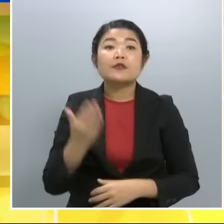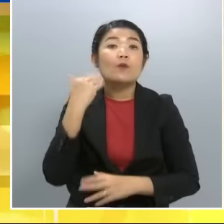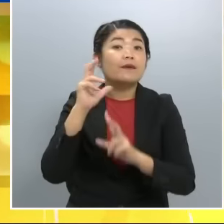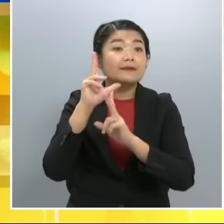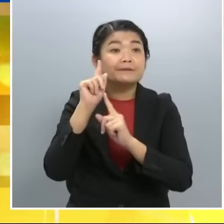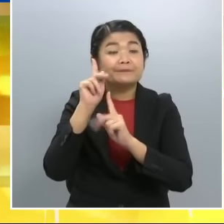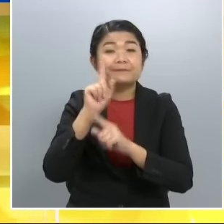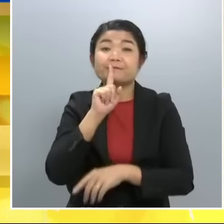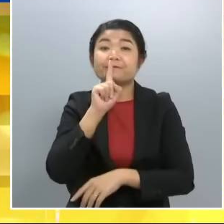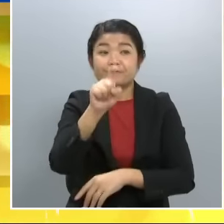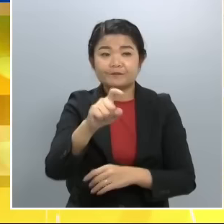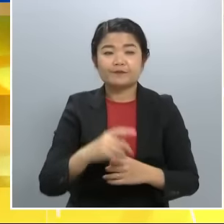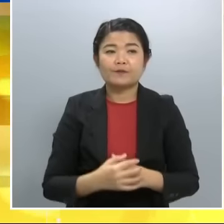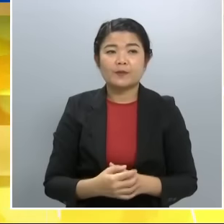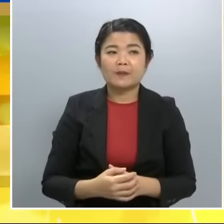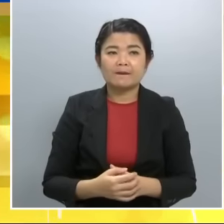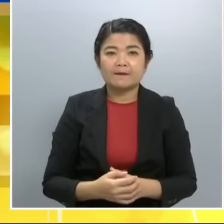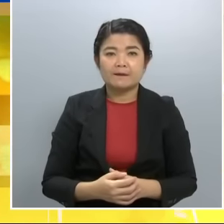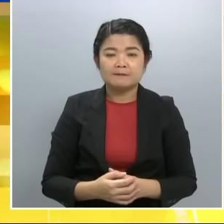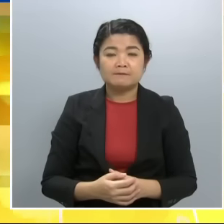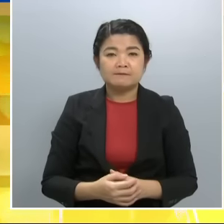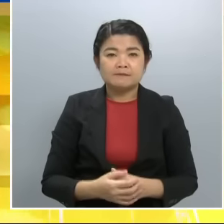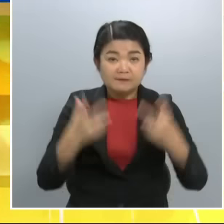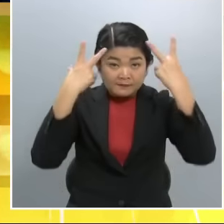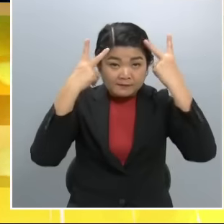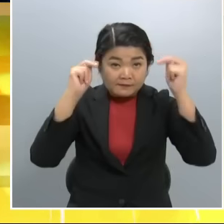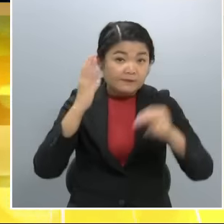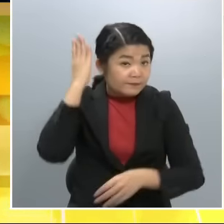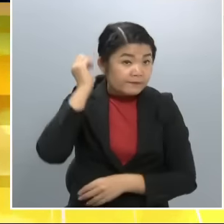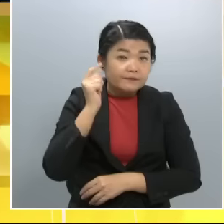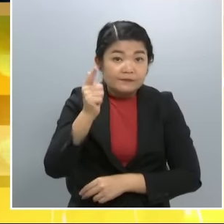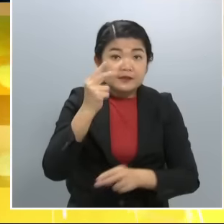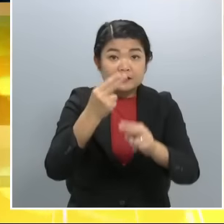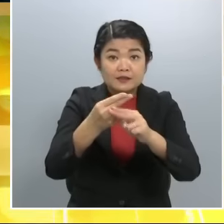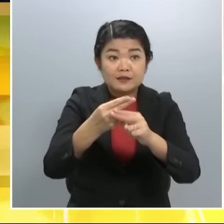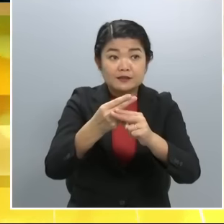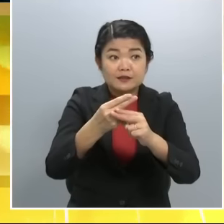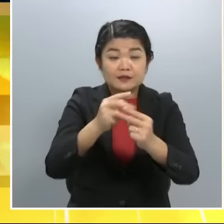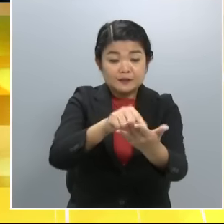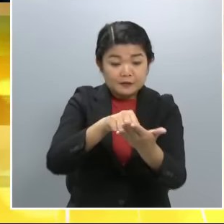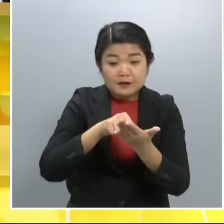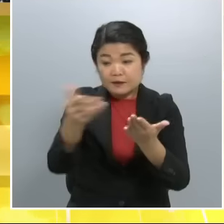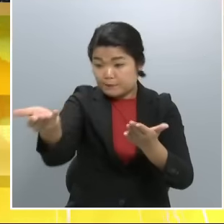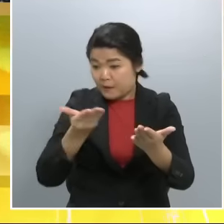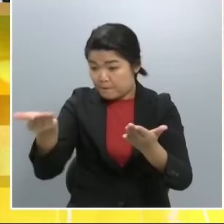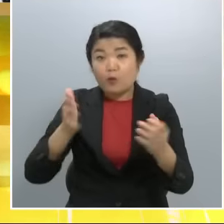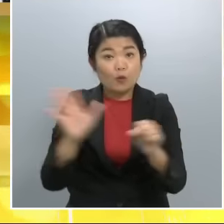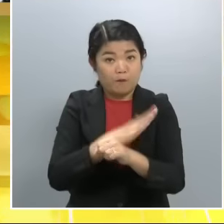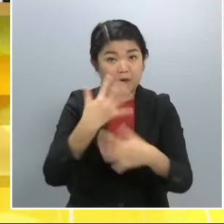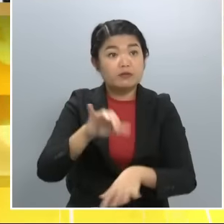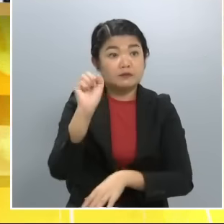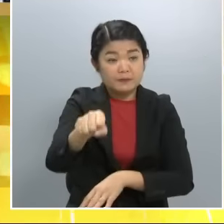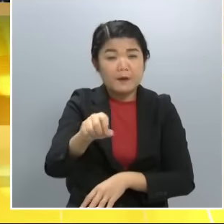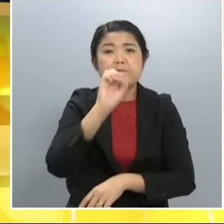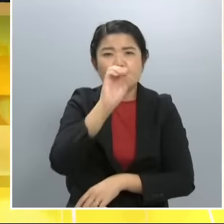ามนะท่านนายกแพทองธารรายชื่อส่งมาตรวจคุณสมบัติเนี่ยครบแล้วใช่ไหม ค่ะ ท่านนายกบอกว่า